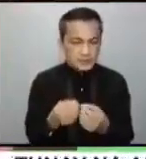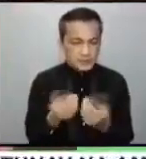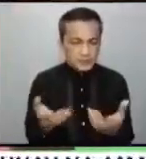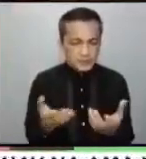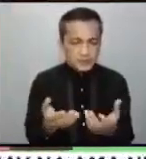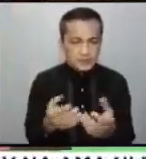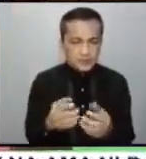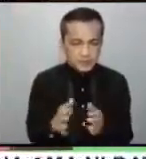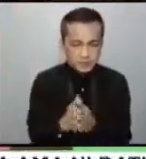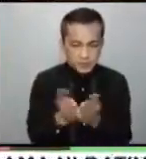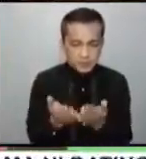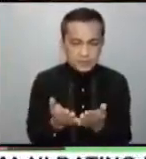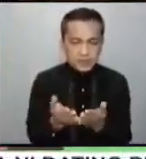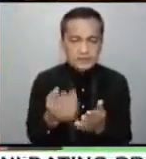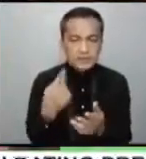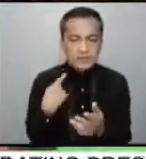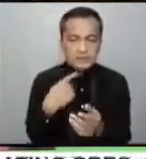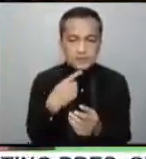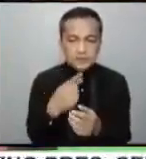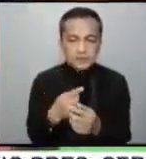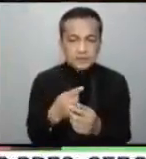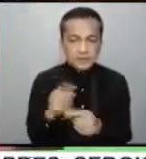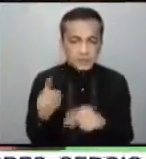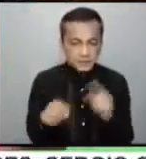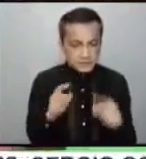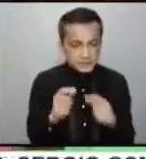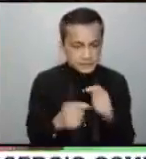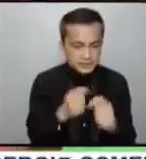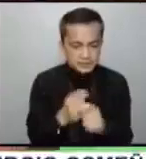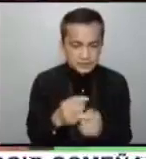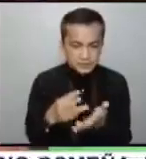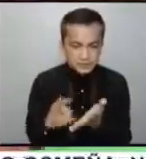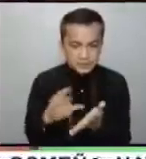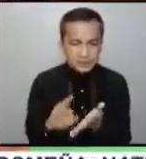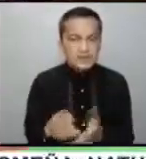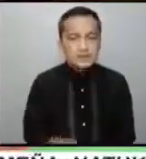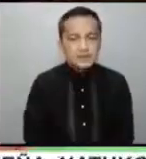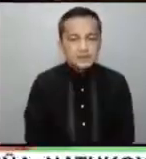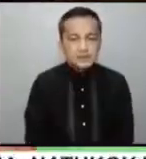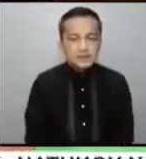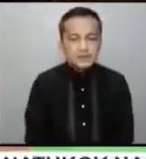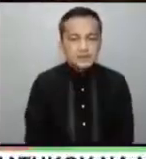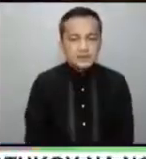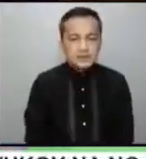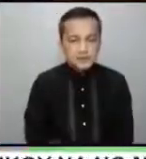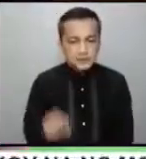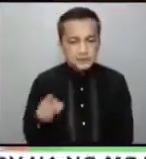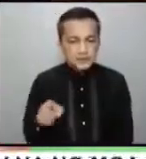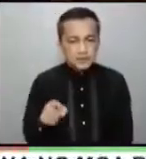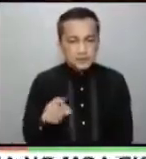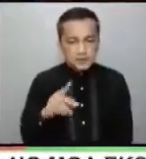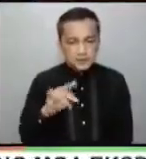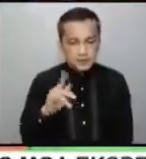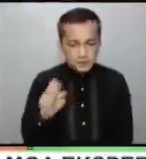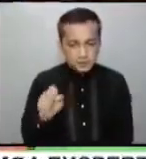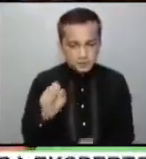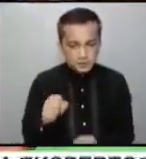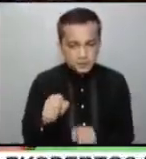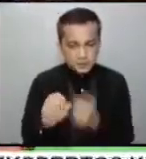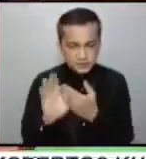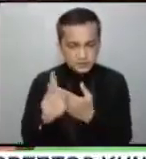Meron po mga different types ng basura na may points. Ito pong points na ito ay pwedeng ipalit